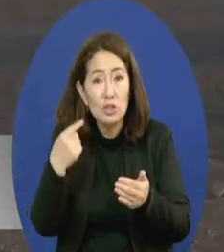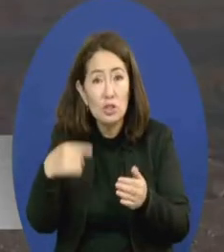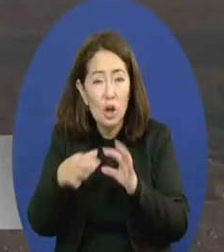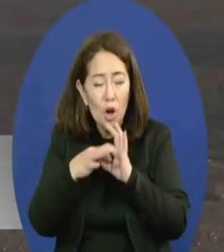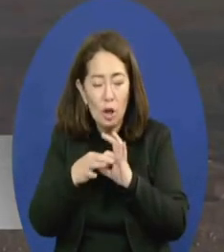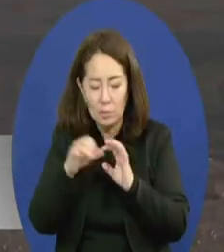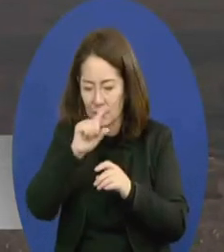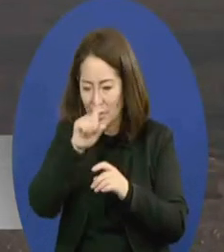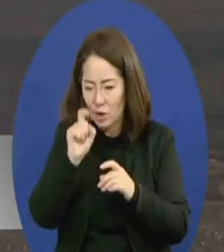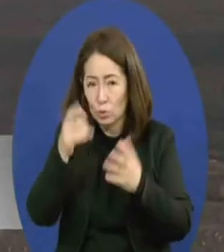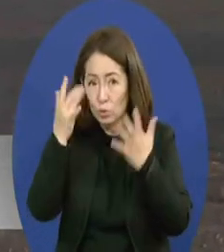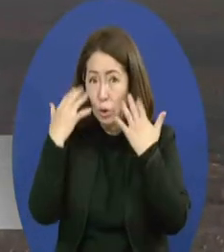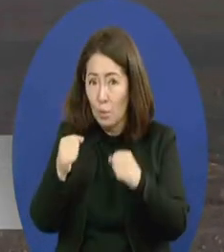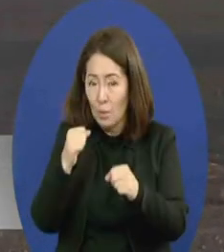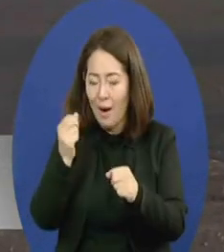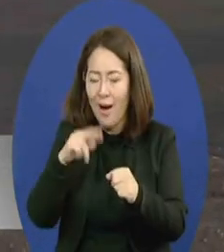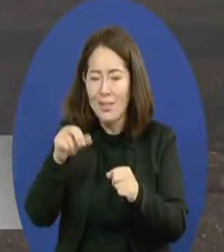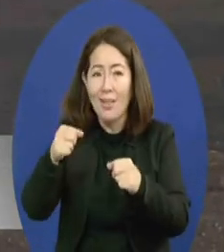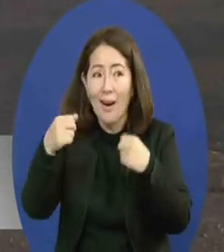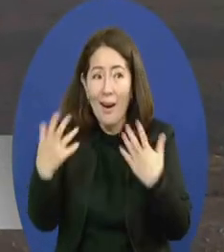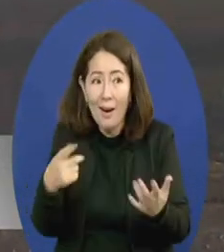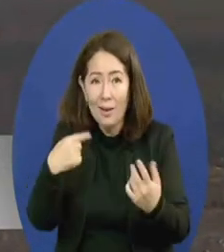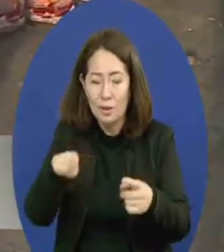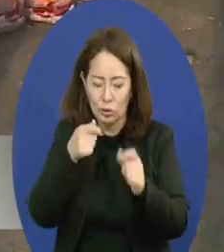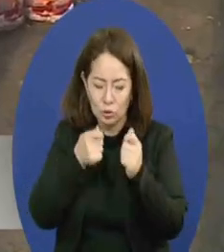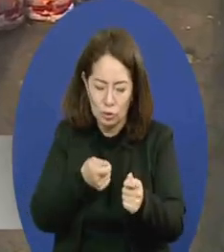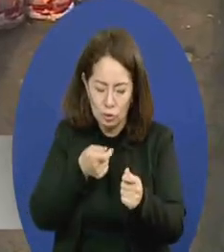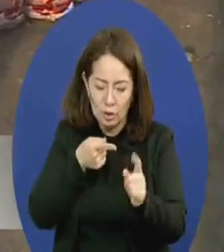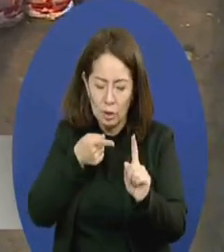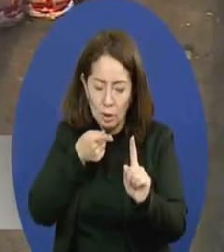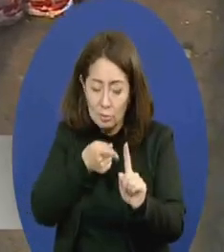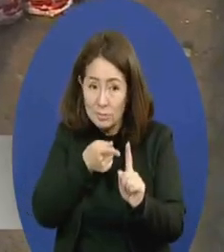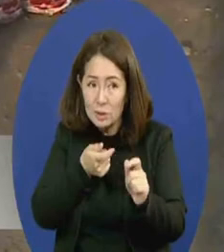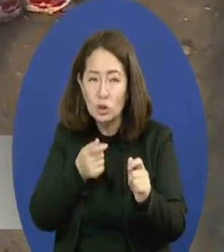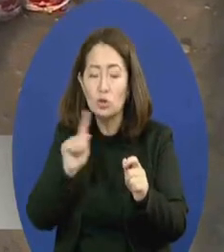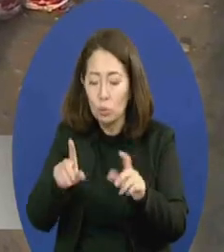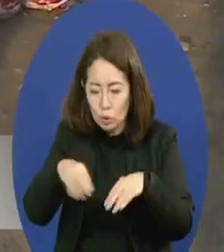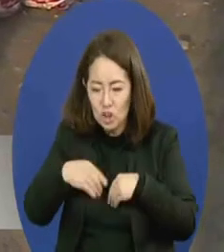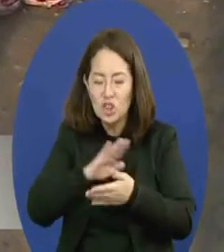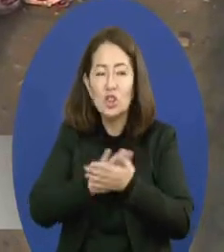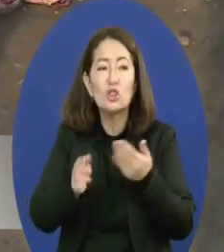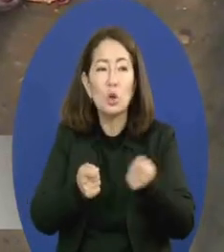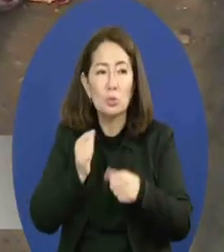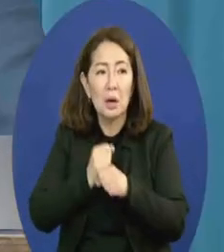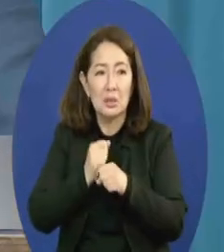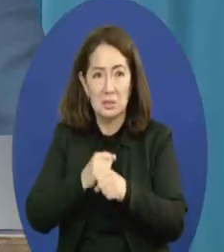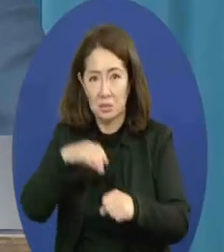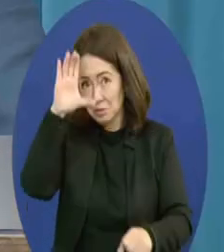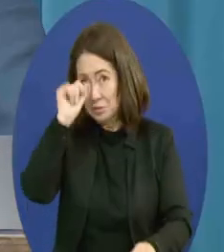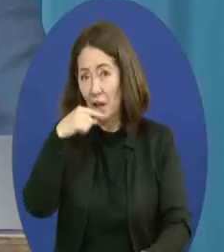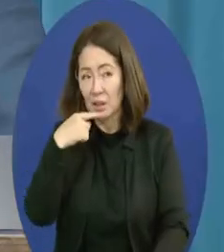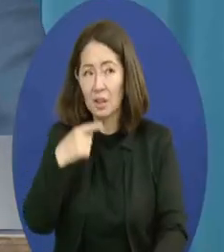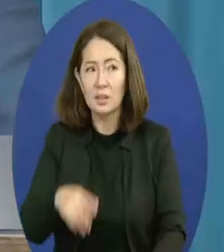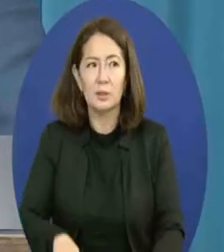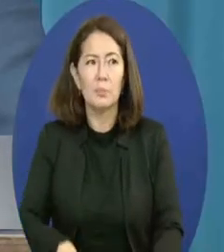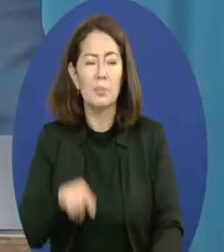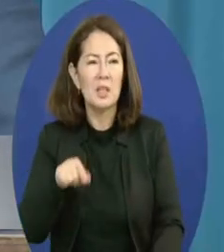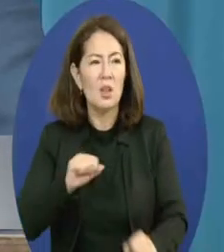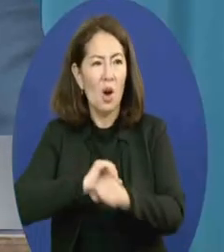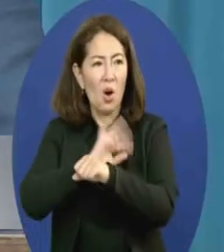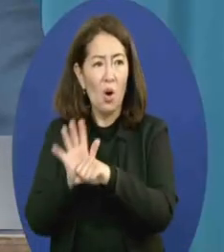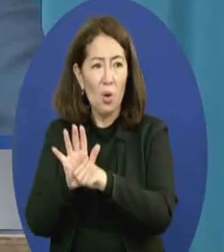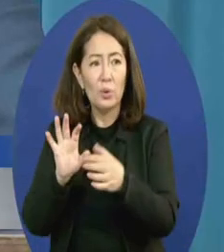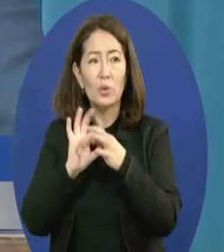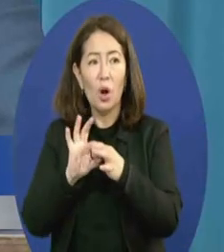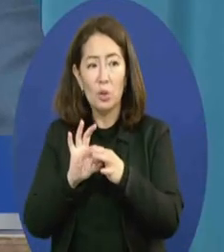холбоотой асуудал зохион байгуулалтын алдаа гарсны хүлэн зөвшөөрч шин зохицуулалтаар ажиллаж байгаа гэдэг эрчим хүчний сайд хэлсэн юм. Энэ ковидтой холбоотойгоор